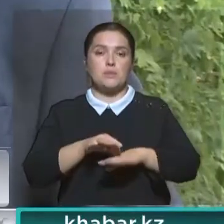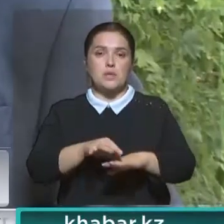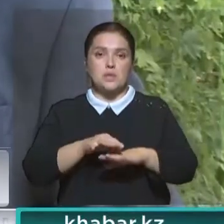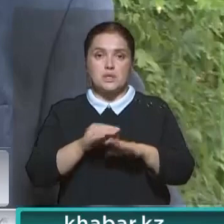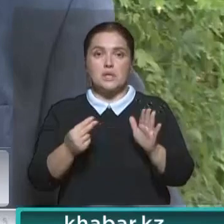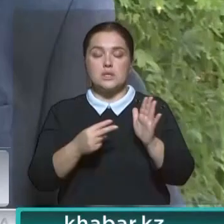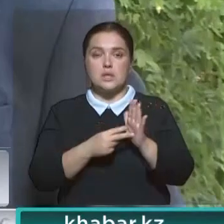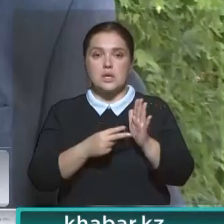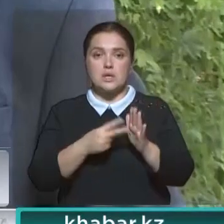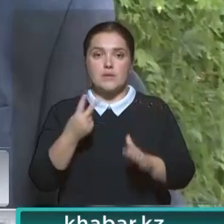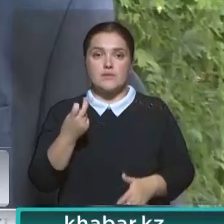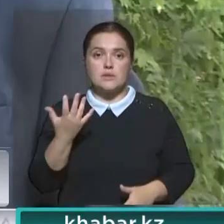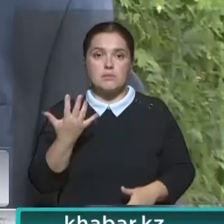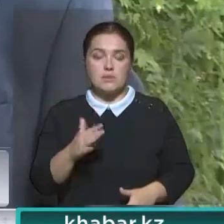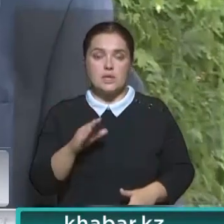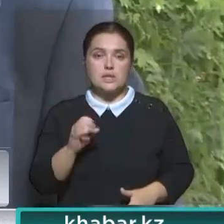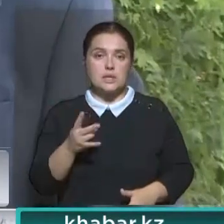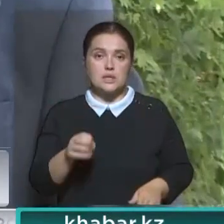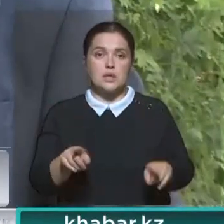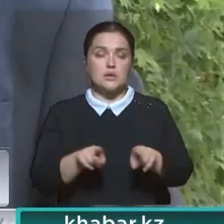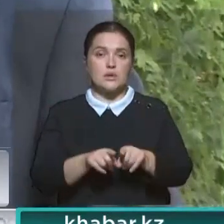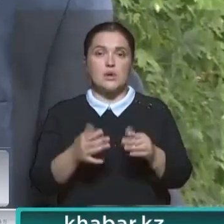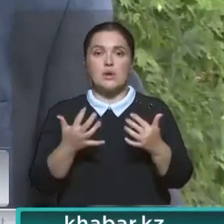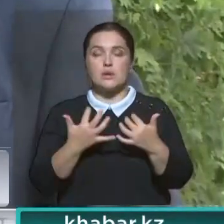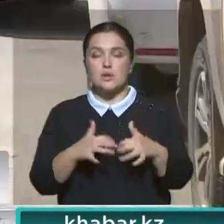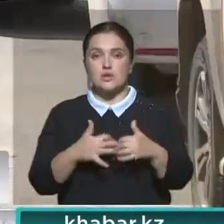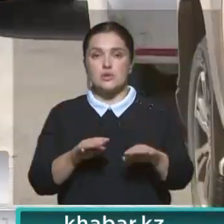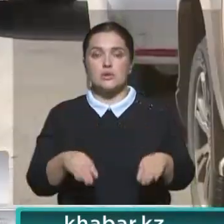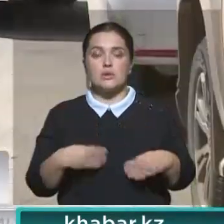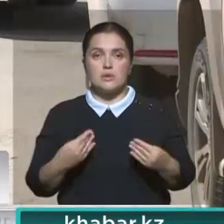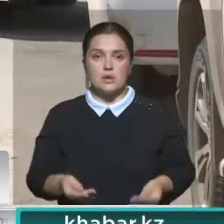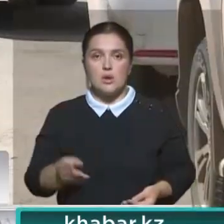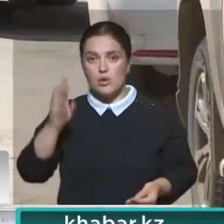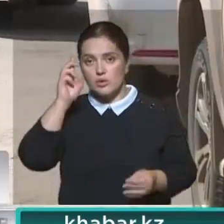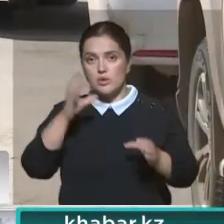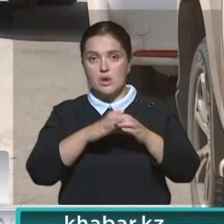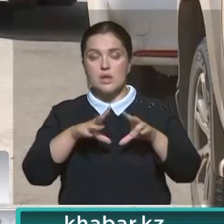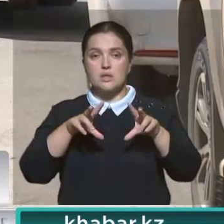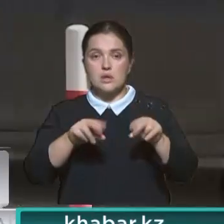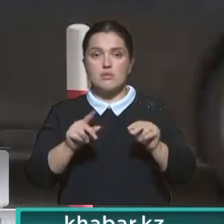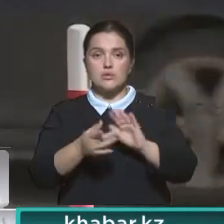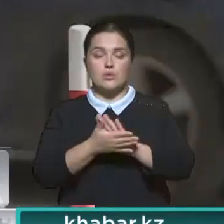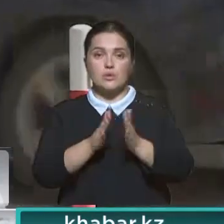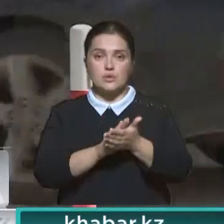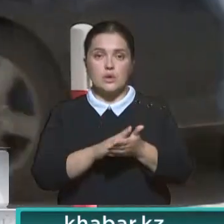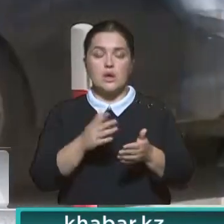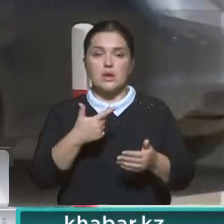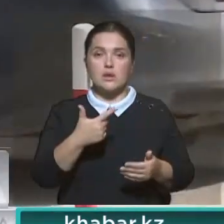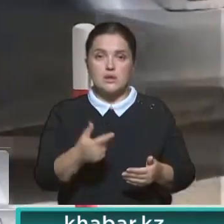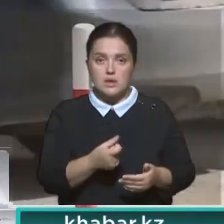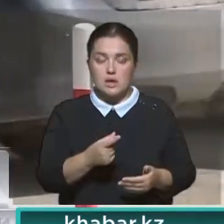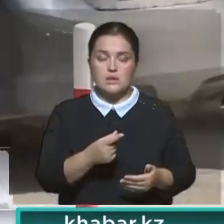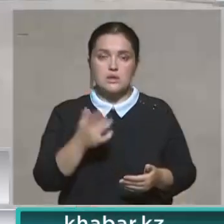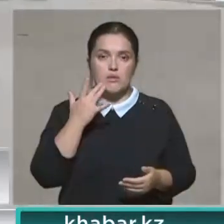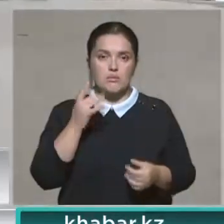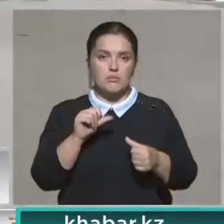Цена выходит 250 тенге. Такие расчеты предоставляет оператор. Госорганы заверили, что ситуация с дистопливом и газом находится на